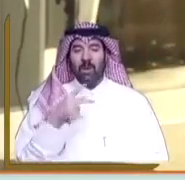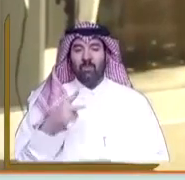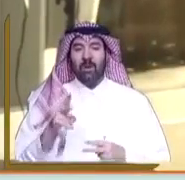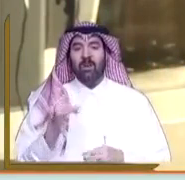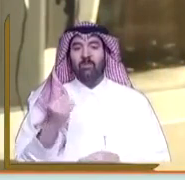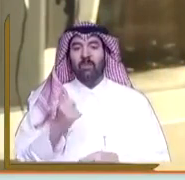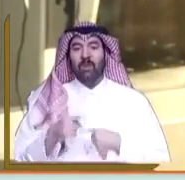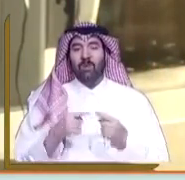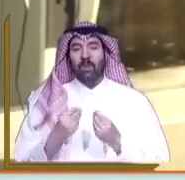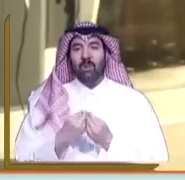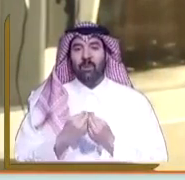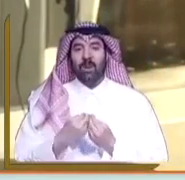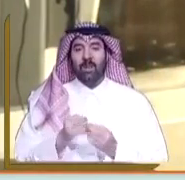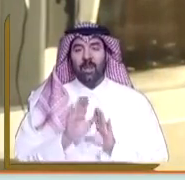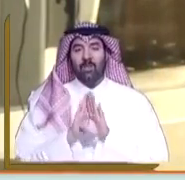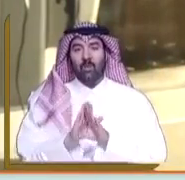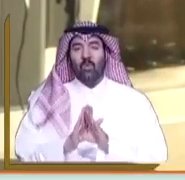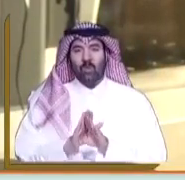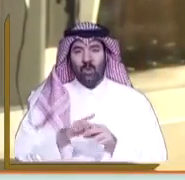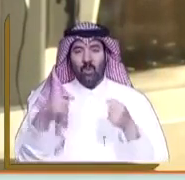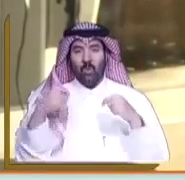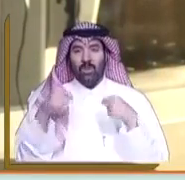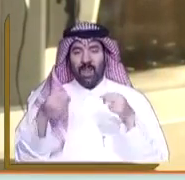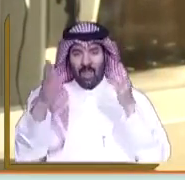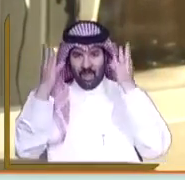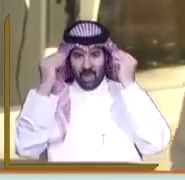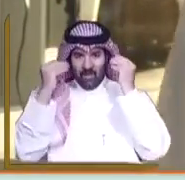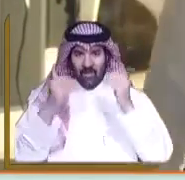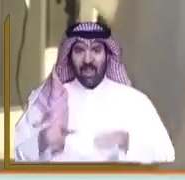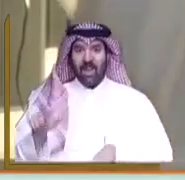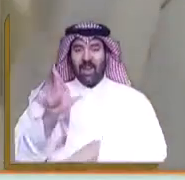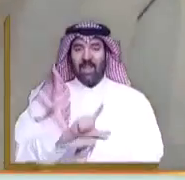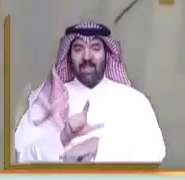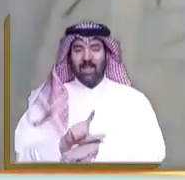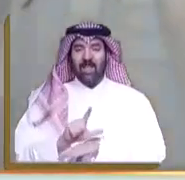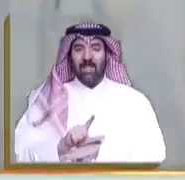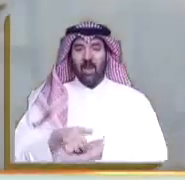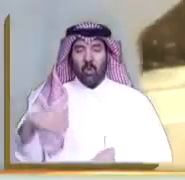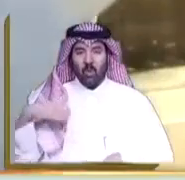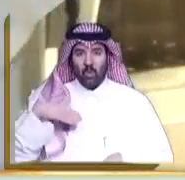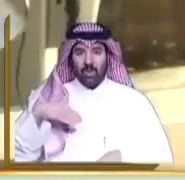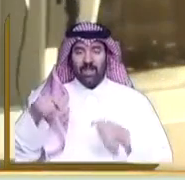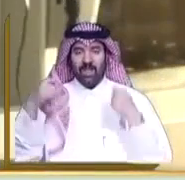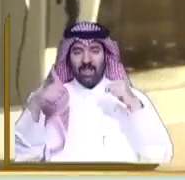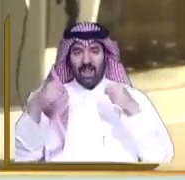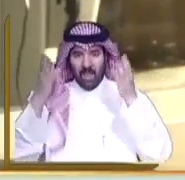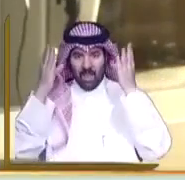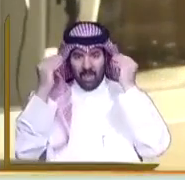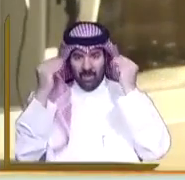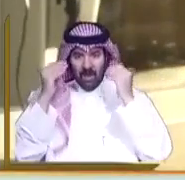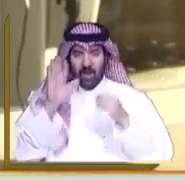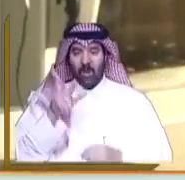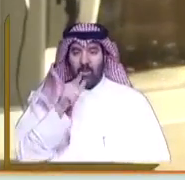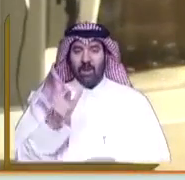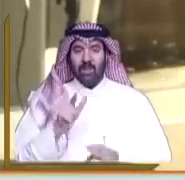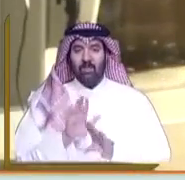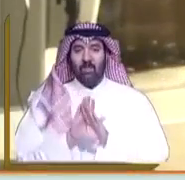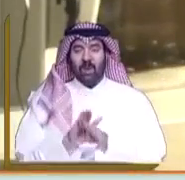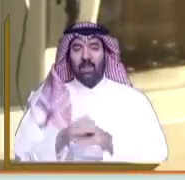الذي تقوم به وزارة الثقافة وعلى رأسها سمو وزير الثقافة الذي